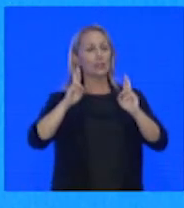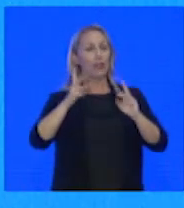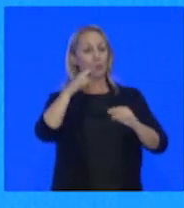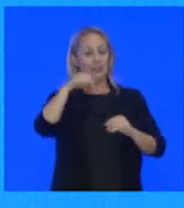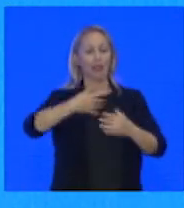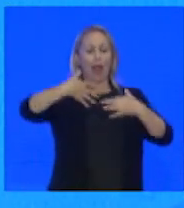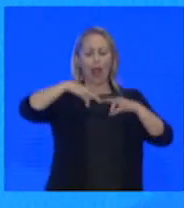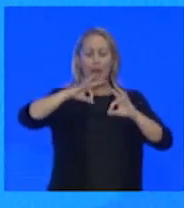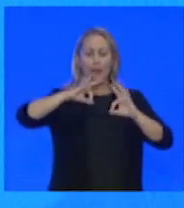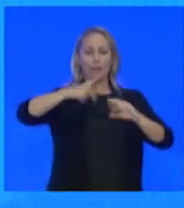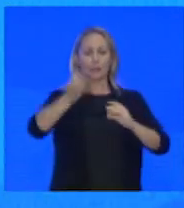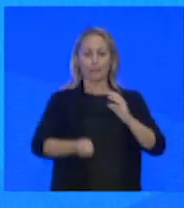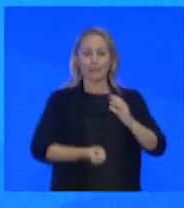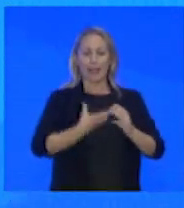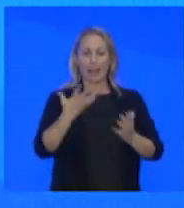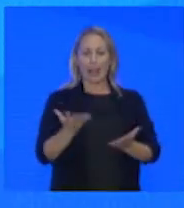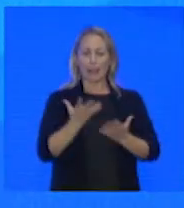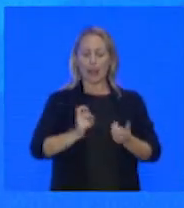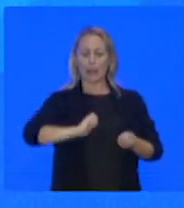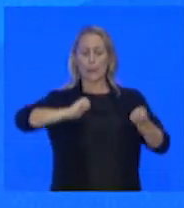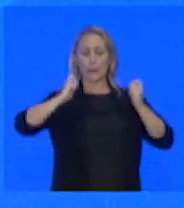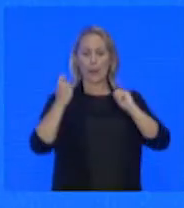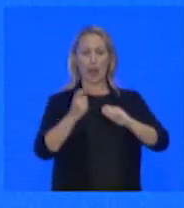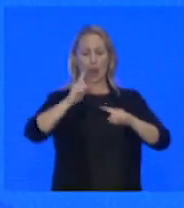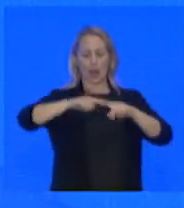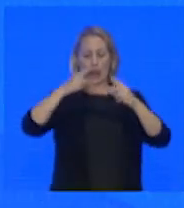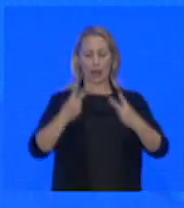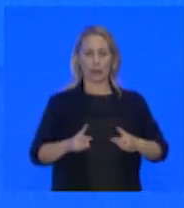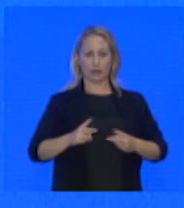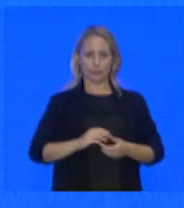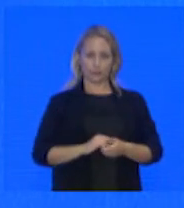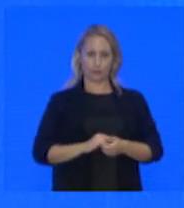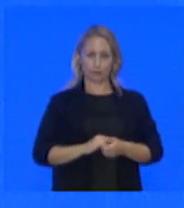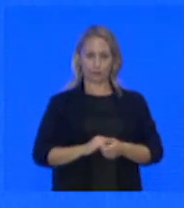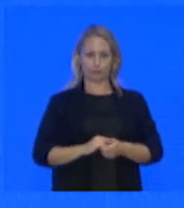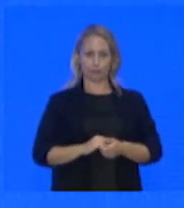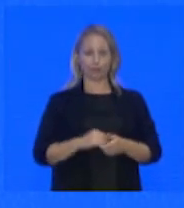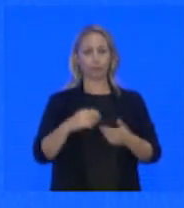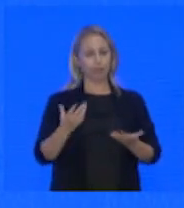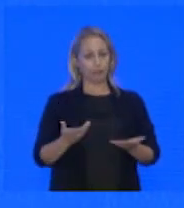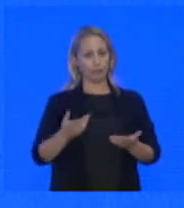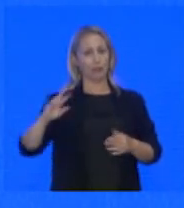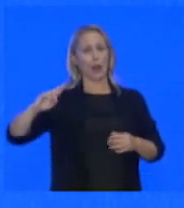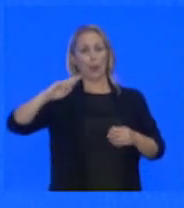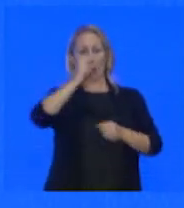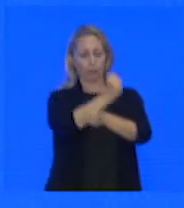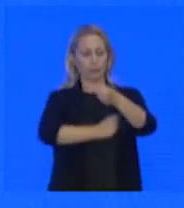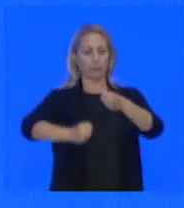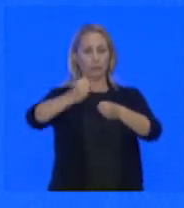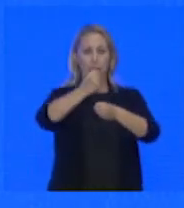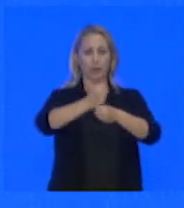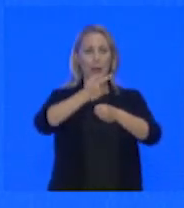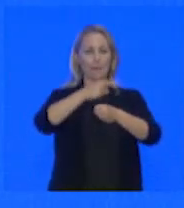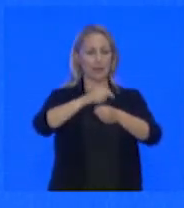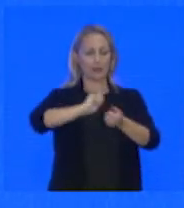αισθάνονται ότι κάτι άλλαξε στην πατρίδα μας. Πως η πολιτική αλλαγή έγινε καταλήτης και για τη δικιά τους